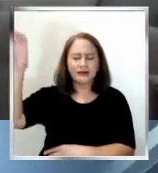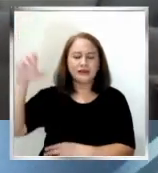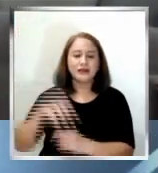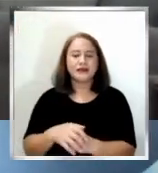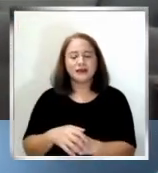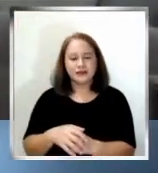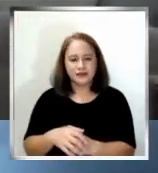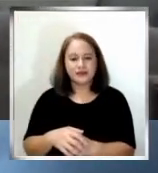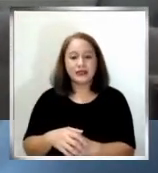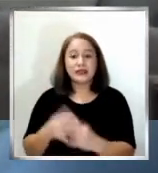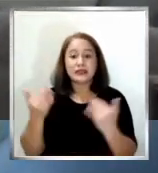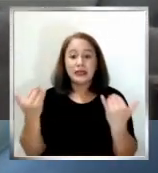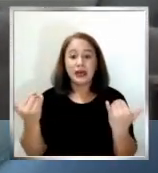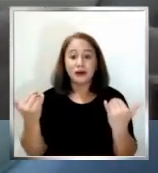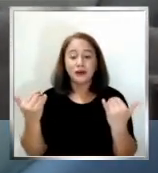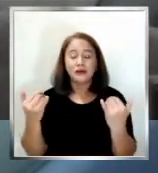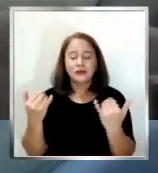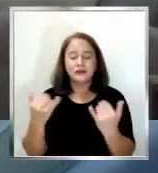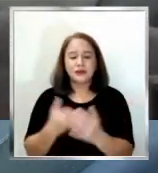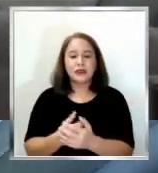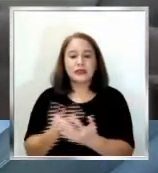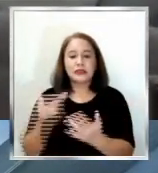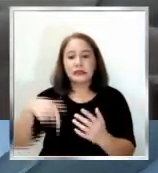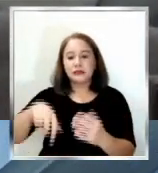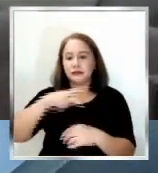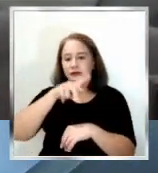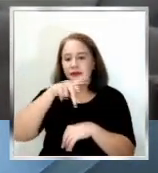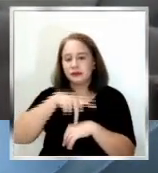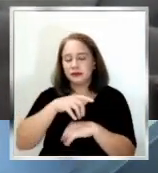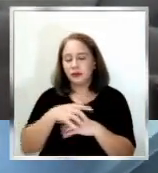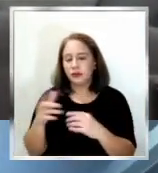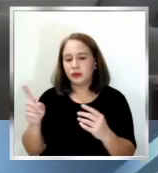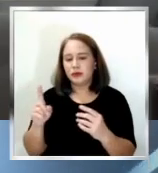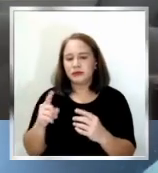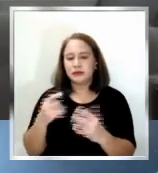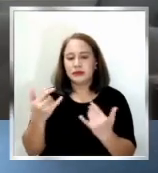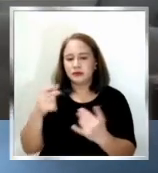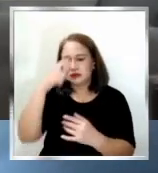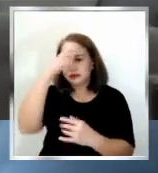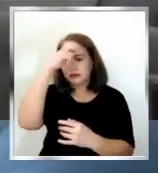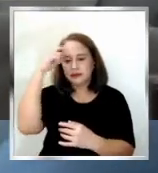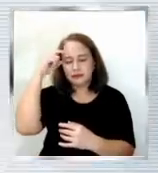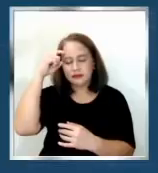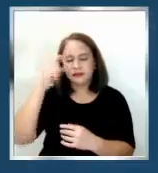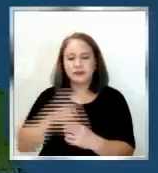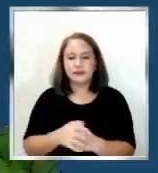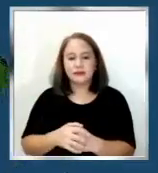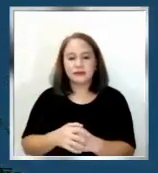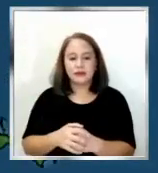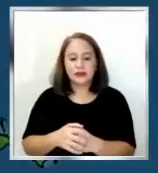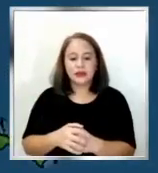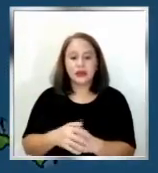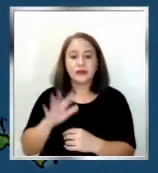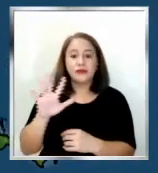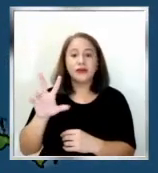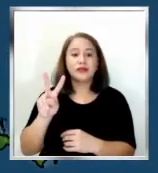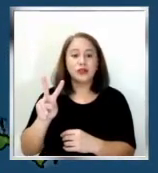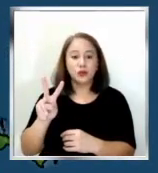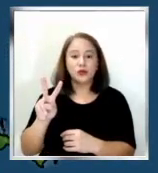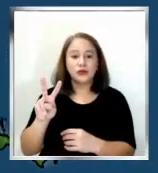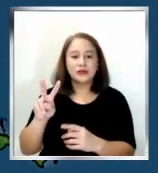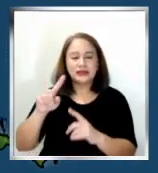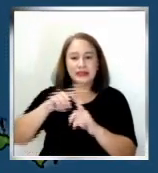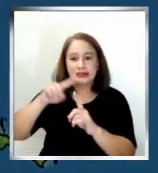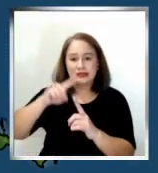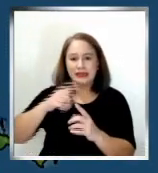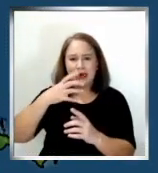ngayong taong ito dito po sa bansa at ito yung ngayong tag-araw. Nakapapasong 52 degrees Celsius ang naitala roon kanina